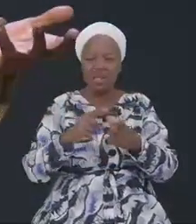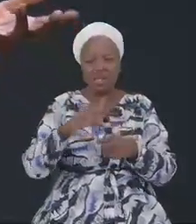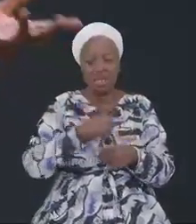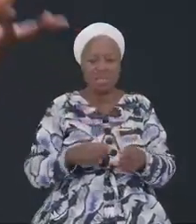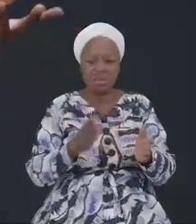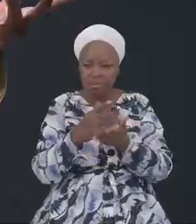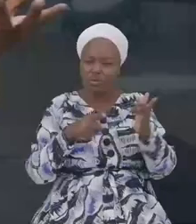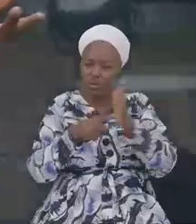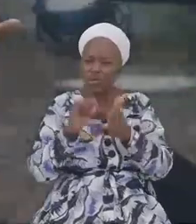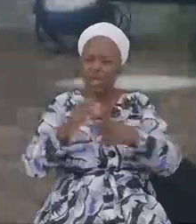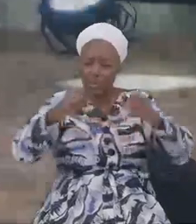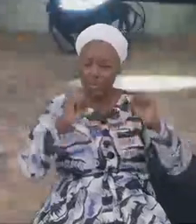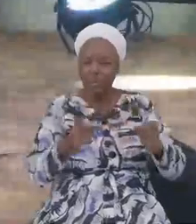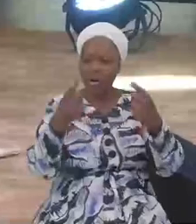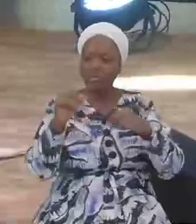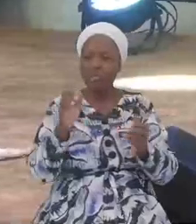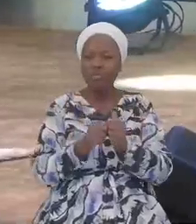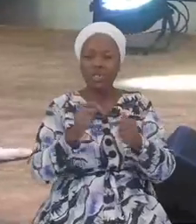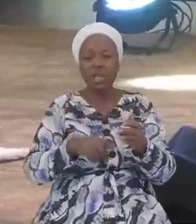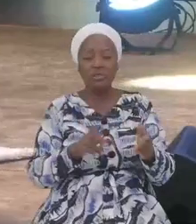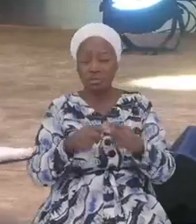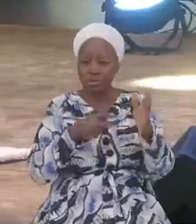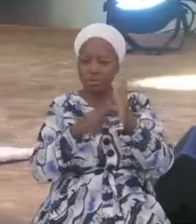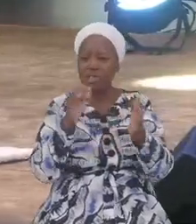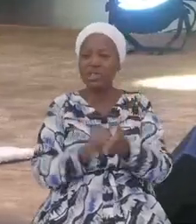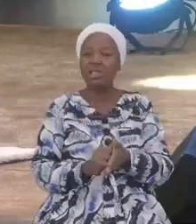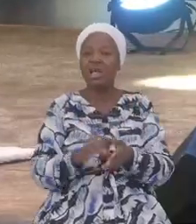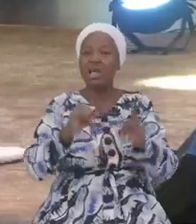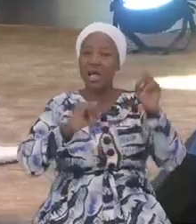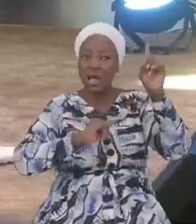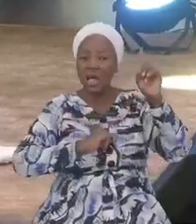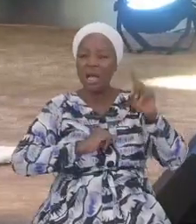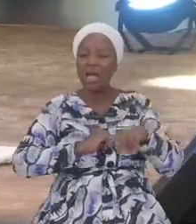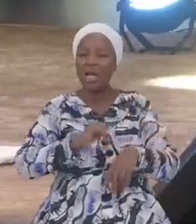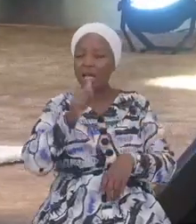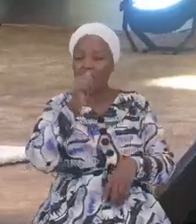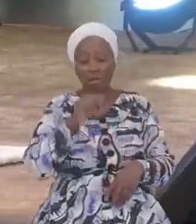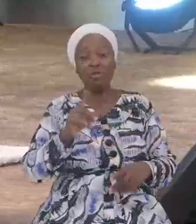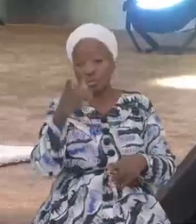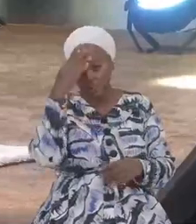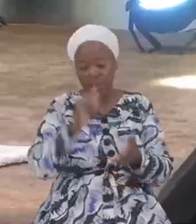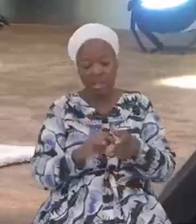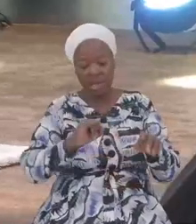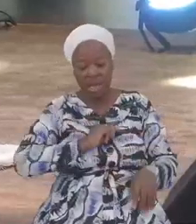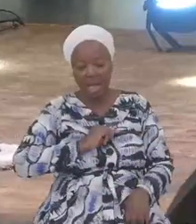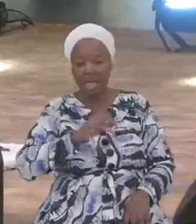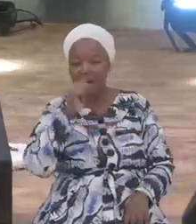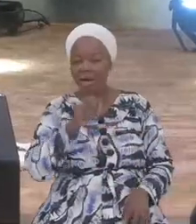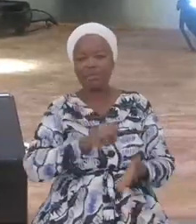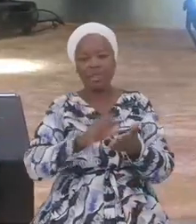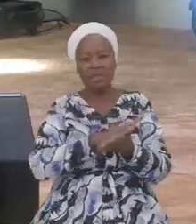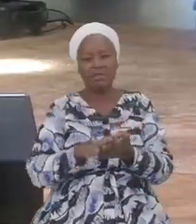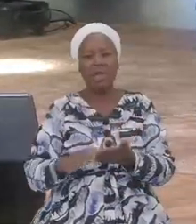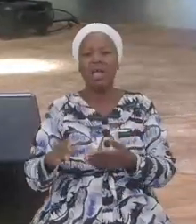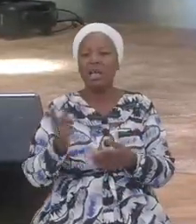a l'évidence. La puissance vient avec l'évidence. Vous savez, je suis sanctifié. Maintenant, c'est ce que le Seigneur veut que nous